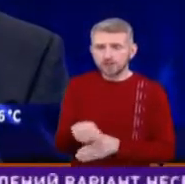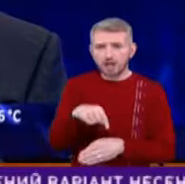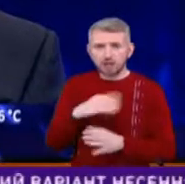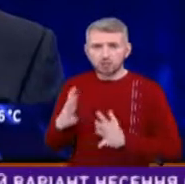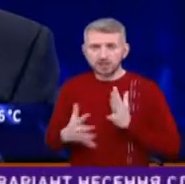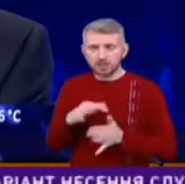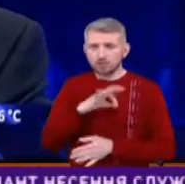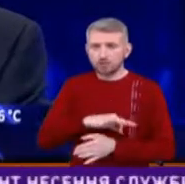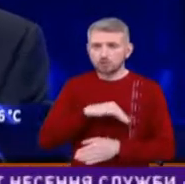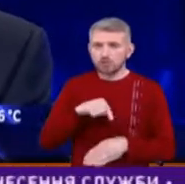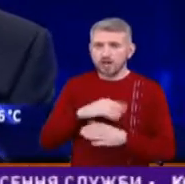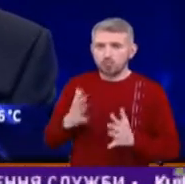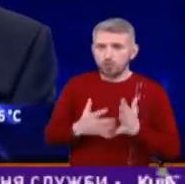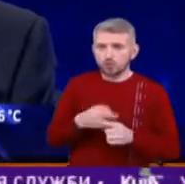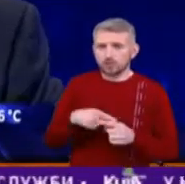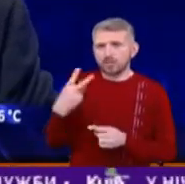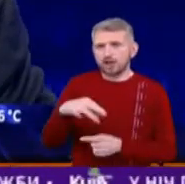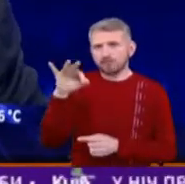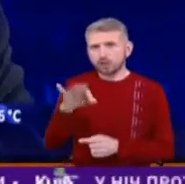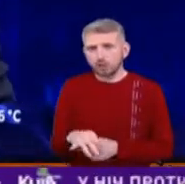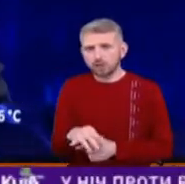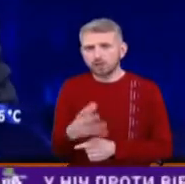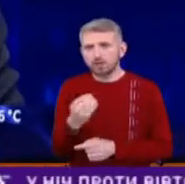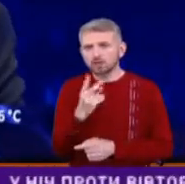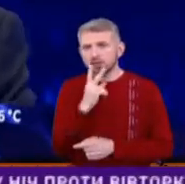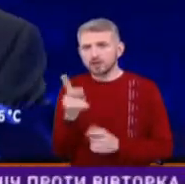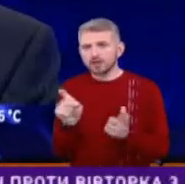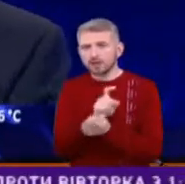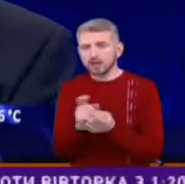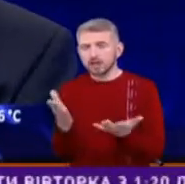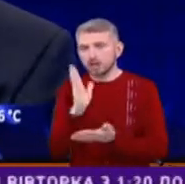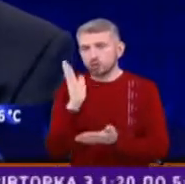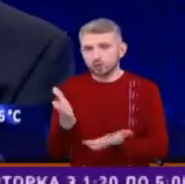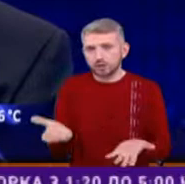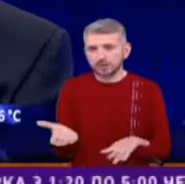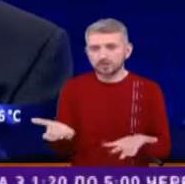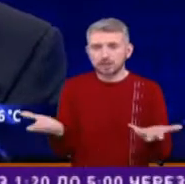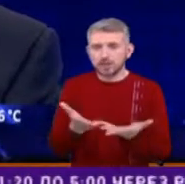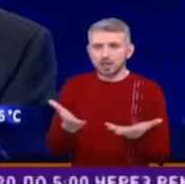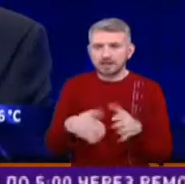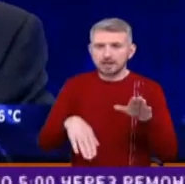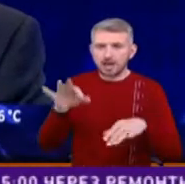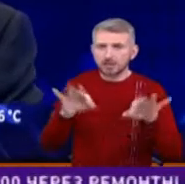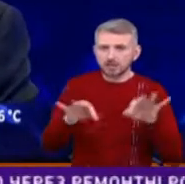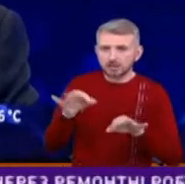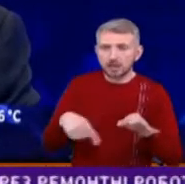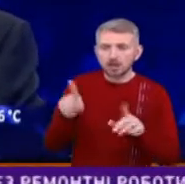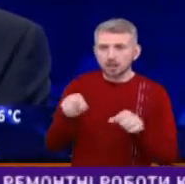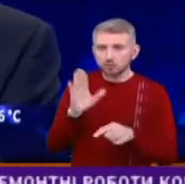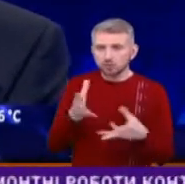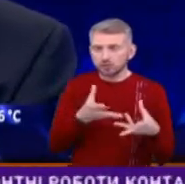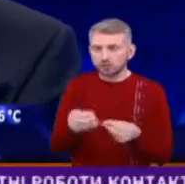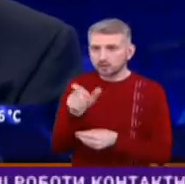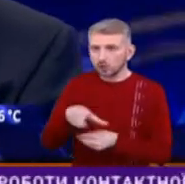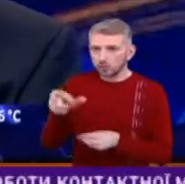використовує саме емоції, тому що оці 20%, там ще дивиться, які скандали буде, ще якісь, може, рейтинги, вони теж будуть впливати на